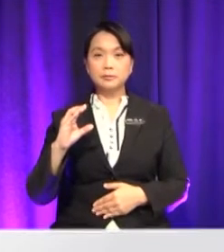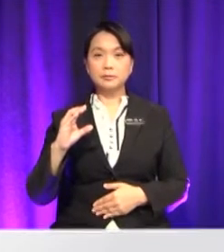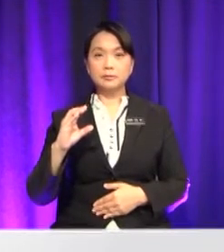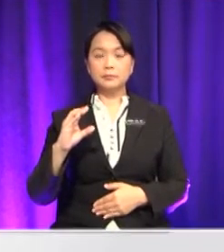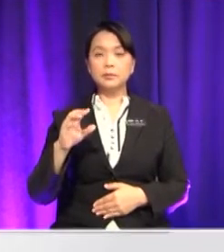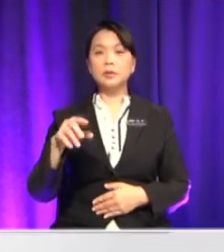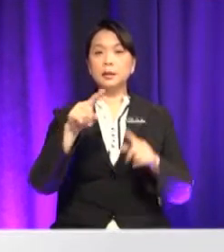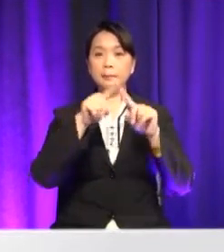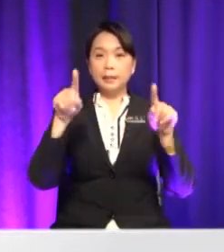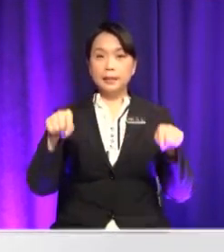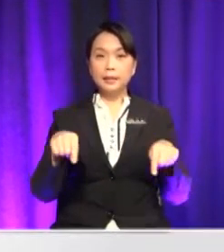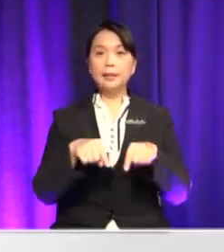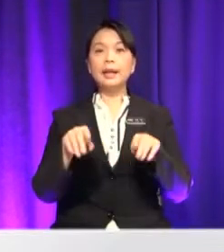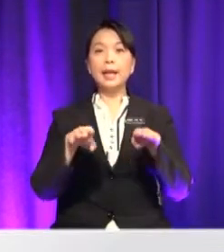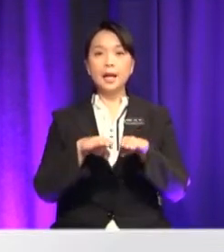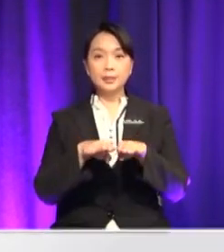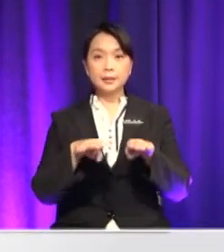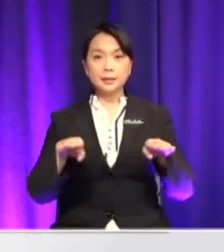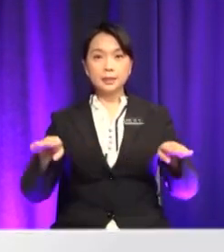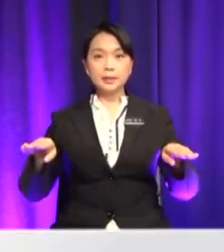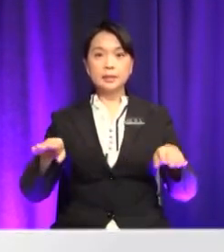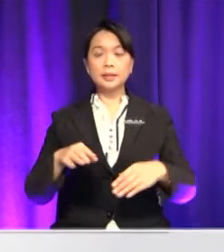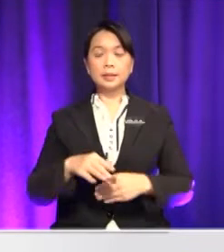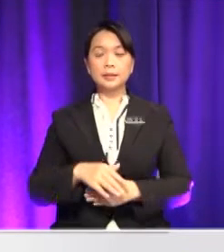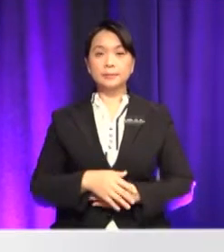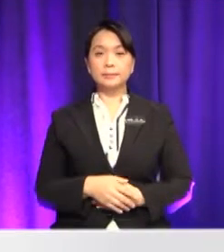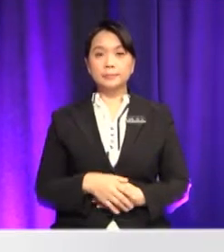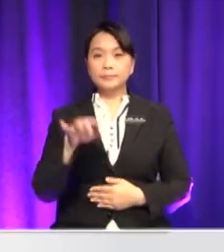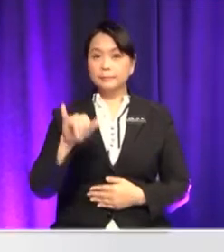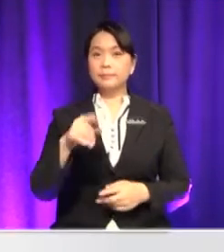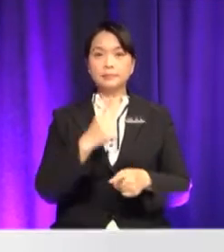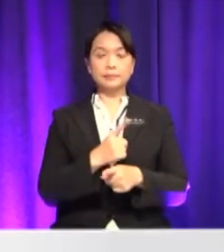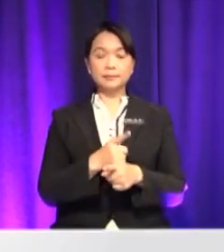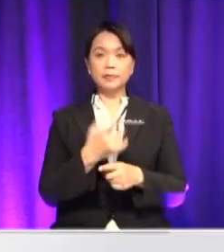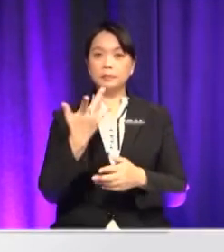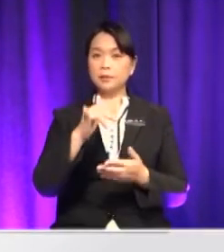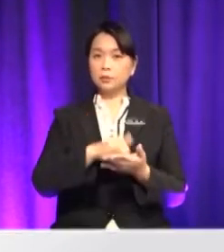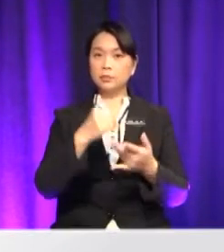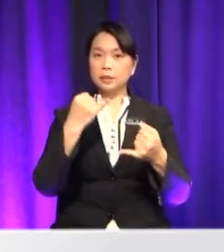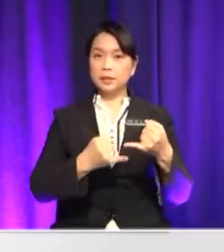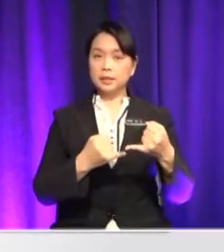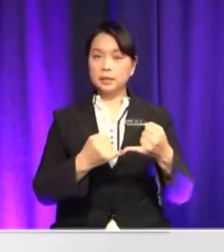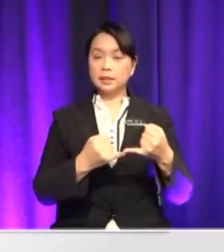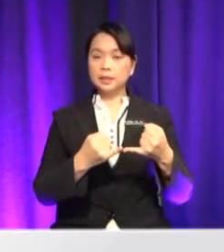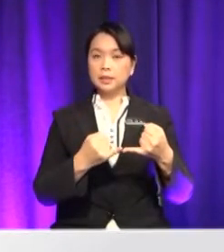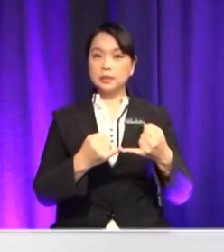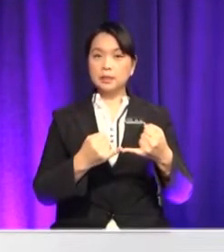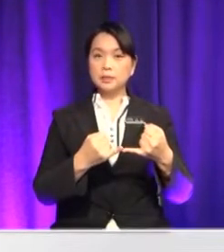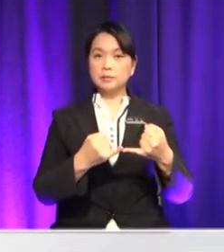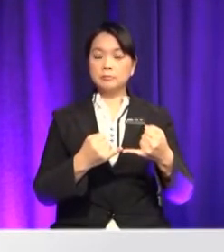Pelan lantai. Pelan lantai. Ya, betul Iman Amsyah. Dan yang terakhir sekali, siapa lagi belum